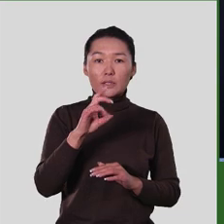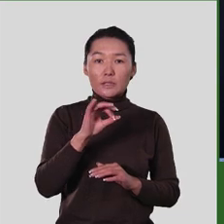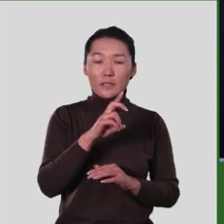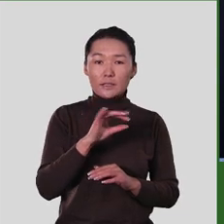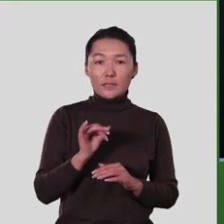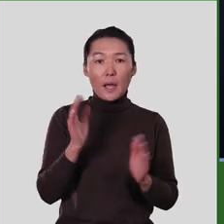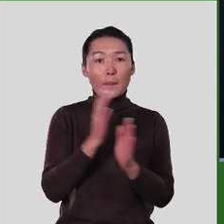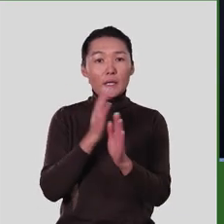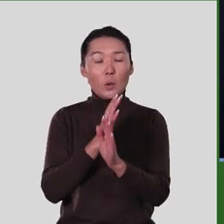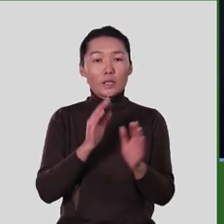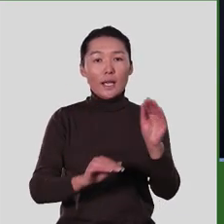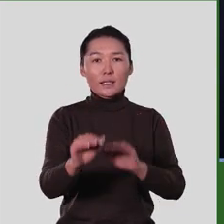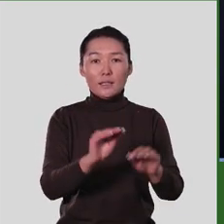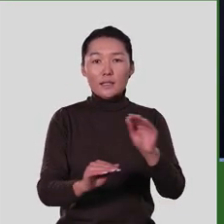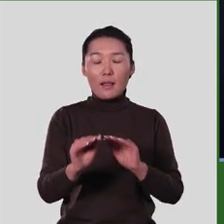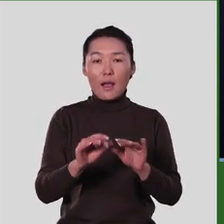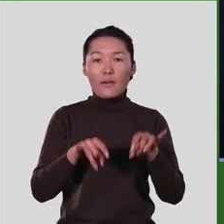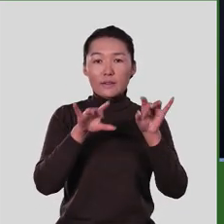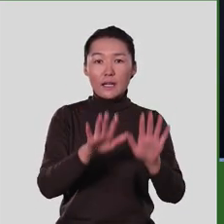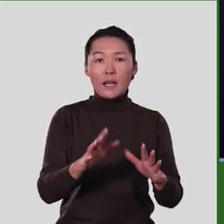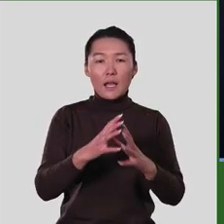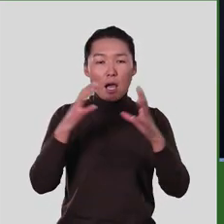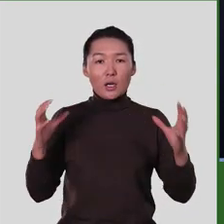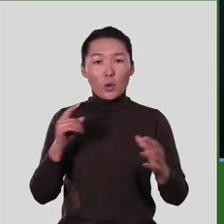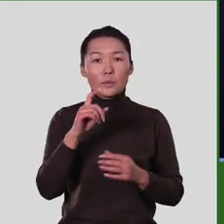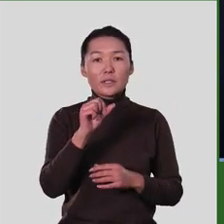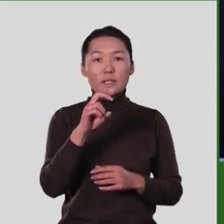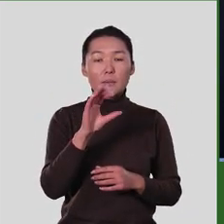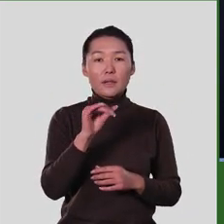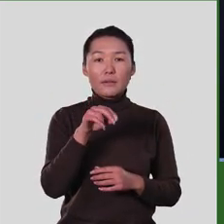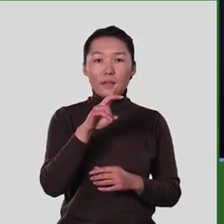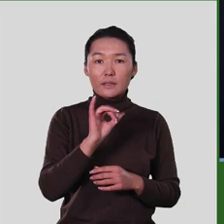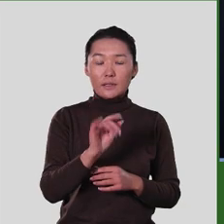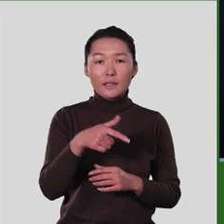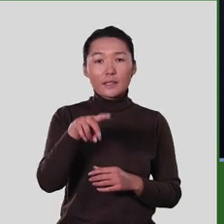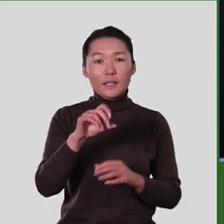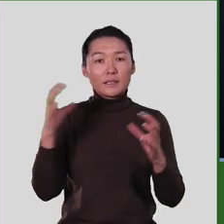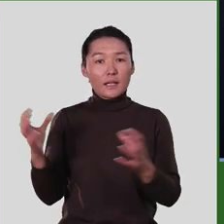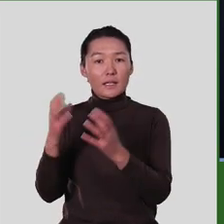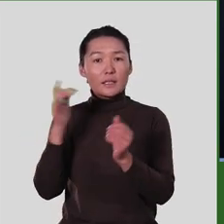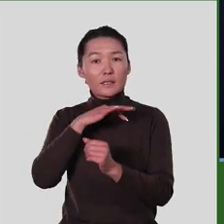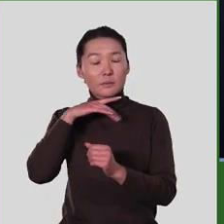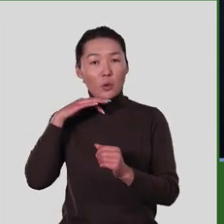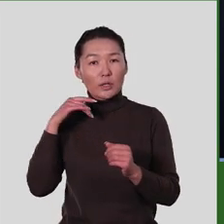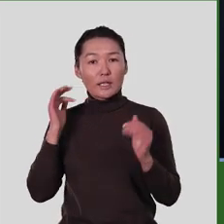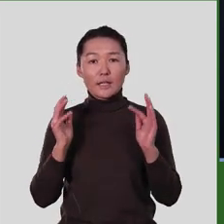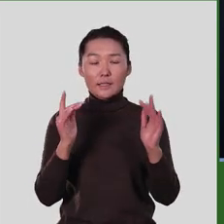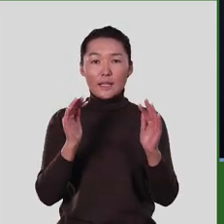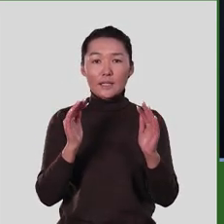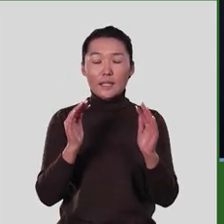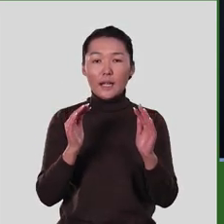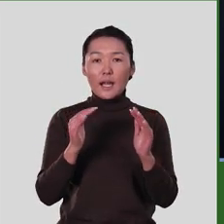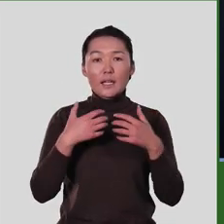Природа создала в Австралии огромный заповедник, где сохранились многие растения и животные, близкие